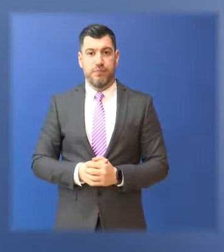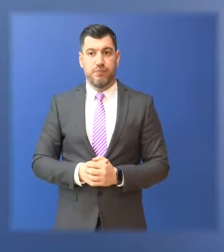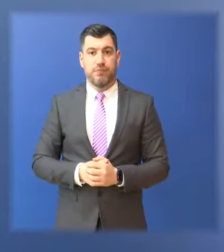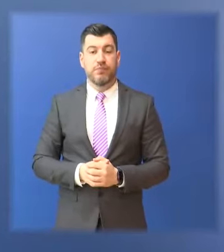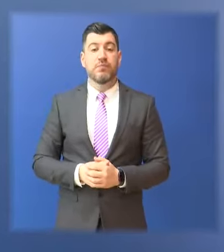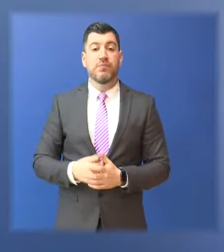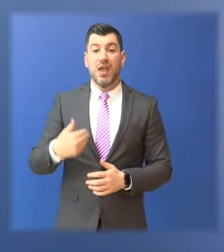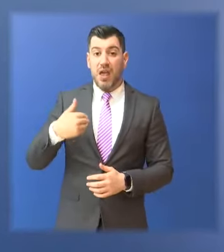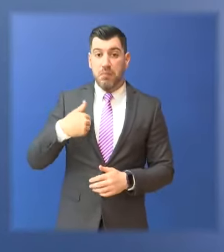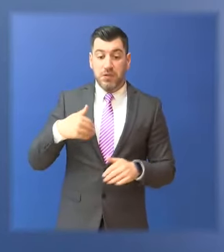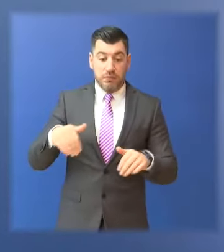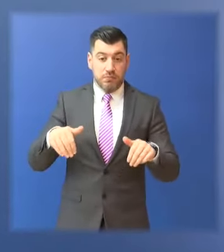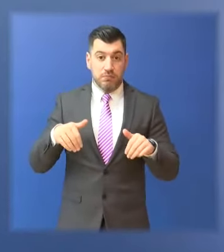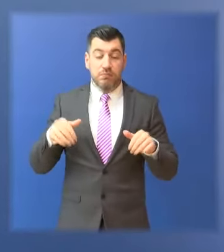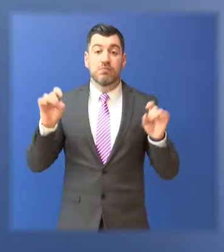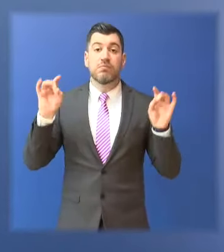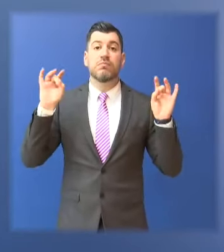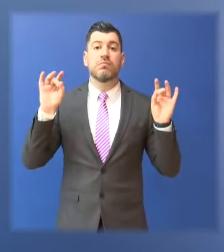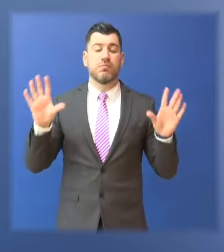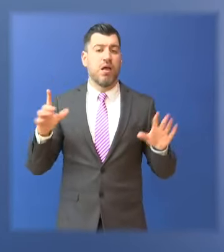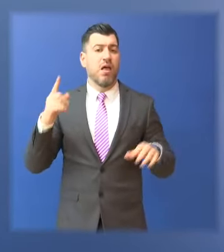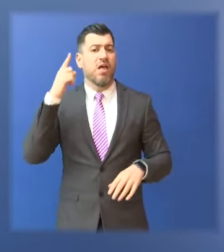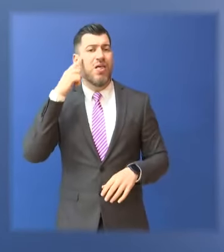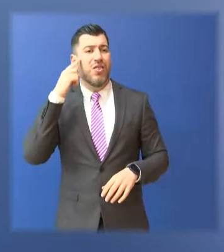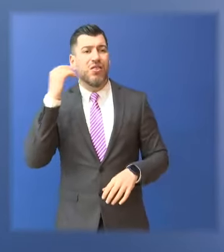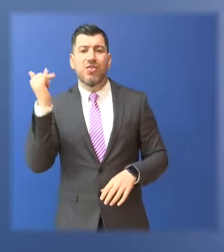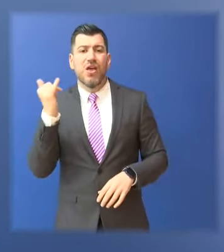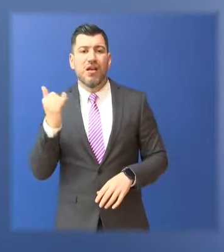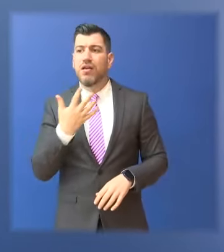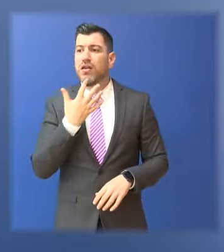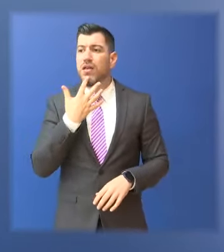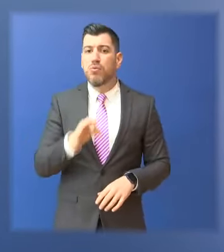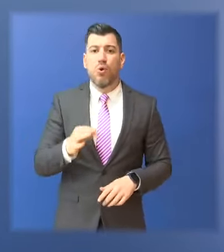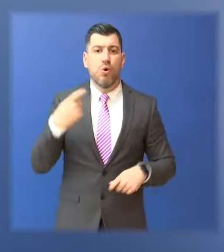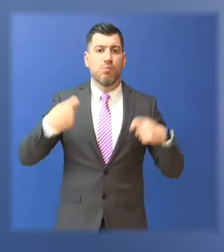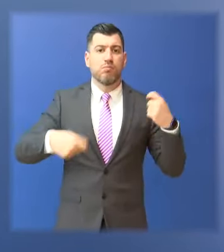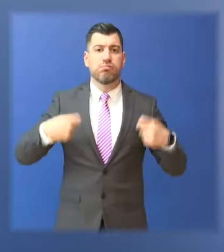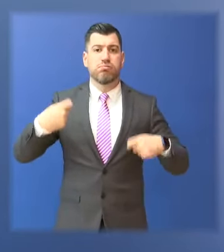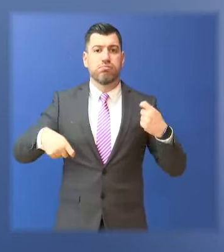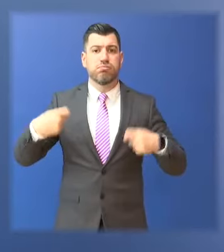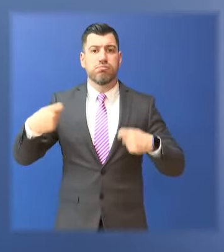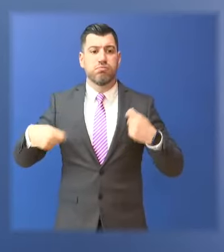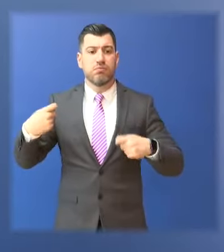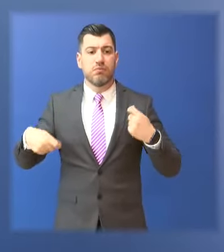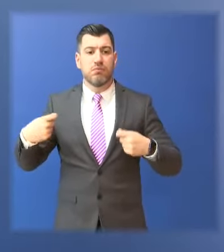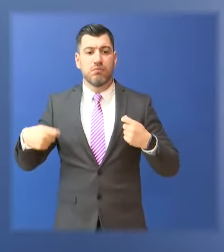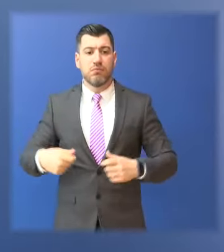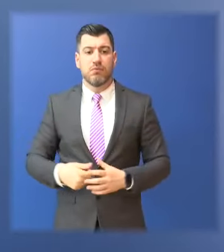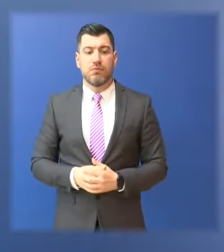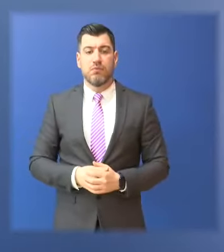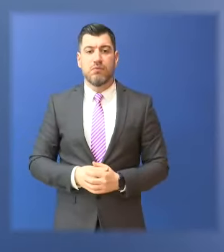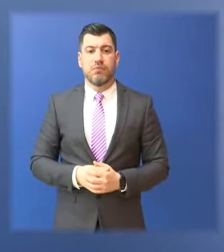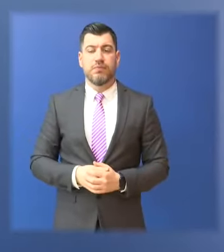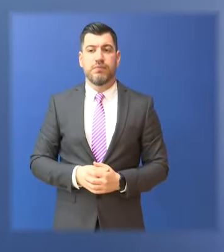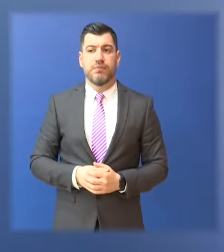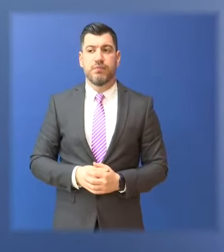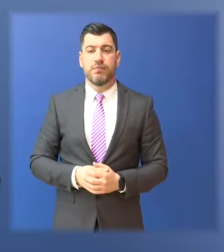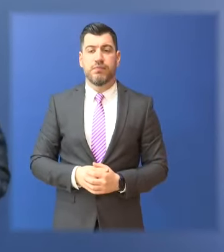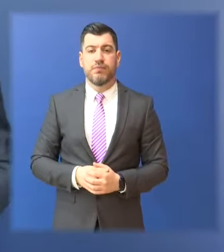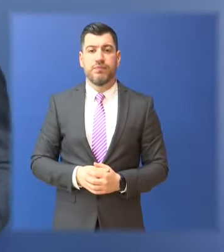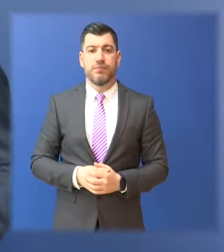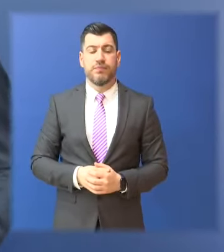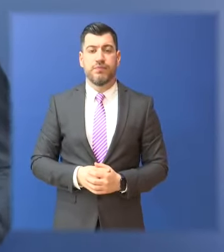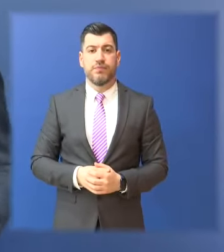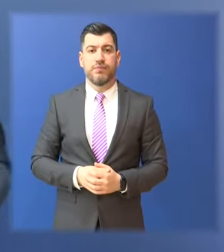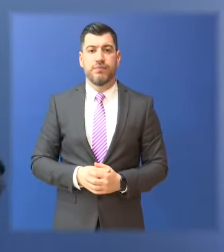βήμα πίσω. Δεν καταλαβαίνουμε το λόγο των αντιδράσεων. Θεωρούμε απλά ότι είναι ιδεοληψίες οι